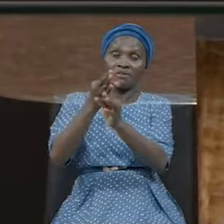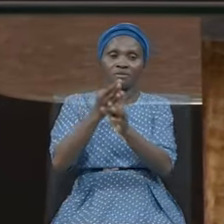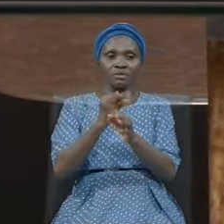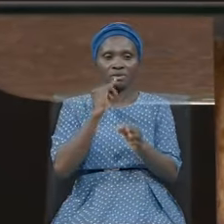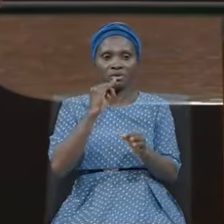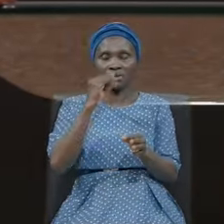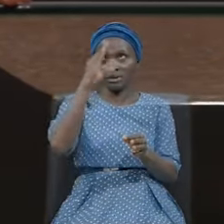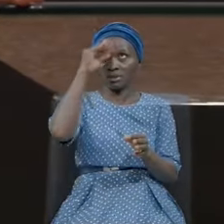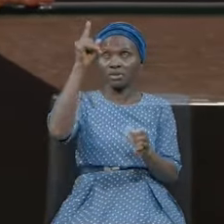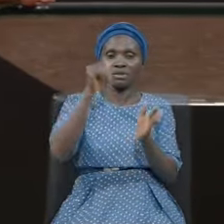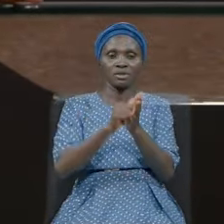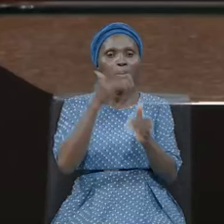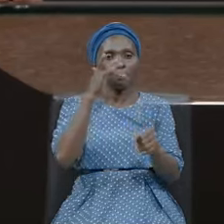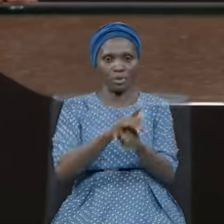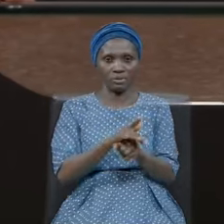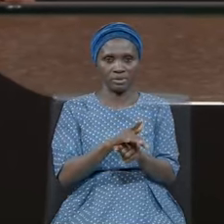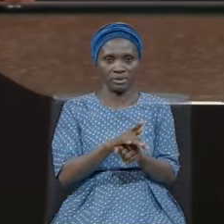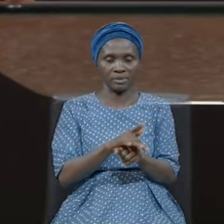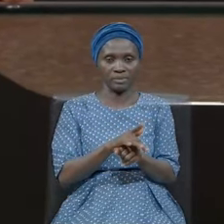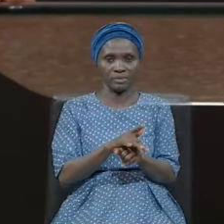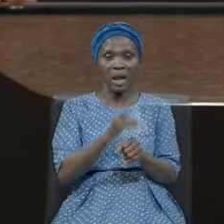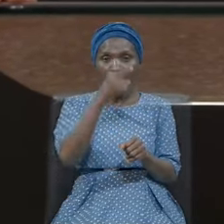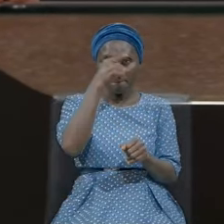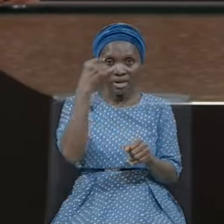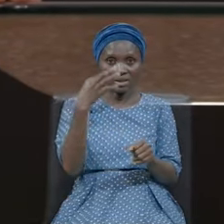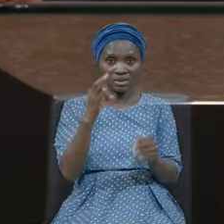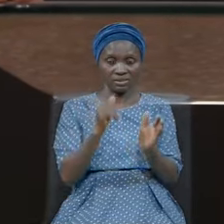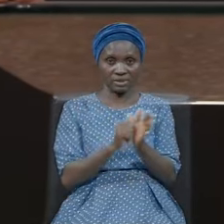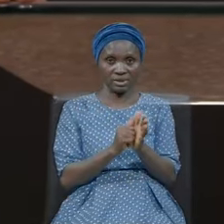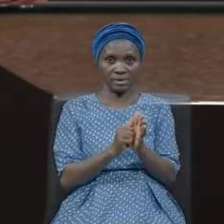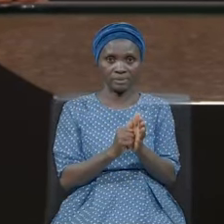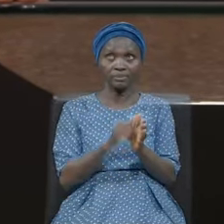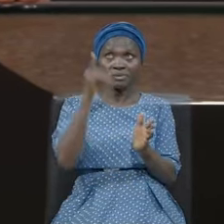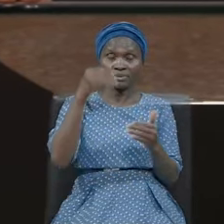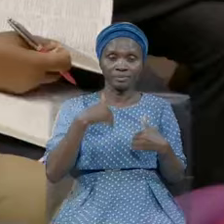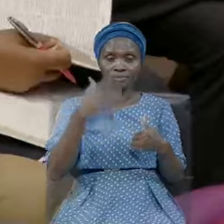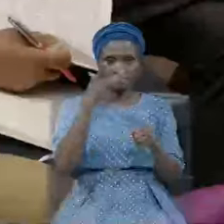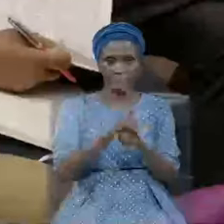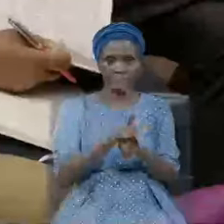Celui qui a fait la promesse est fidèle. À cause de cela, il a promis.